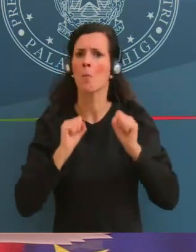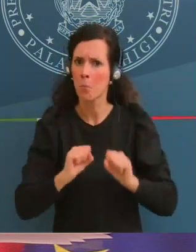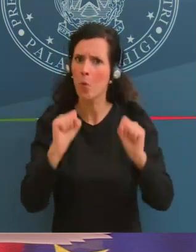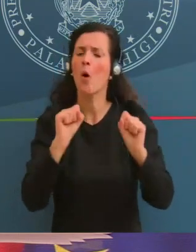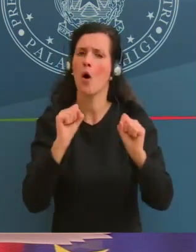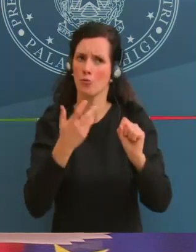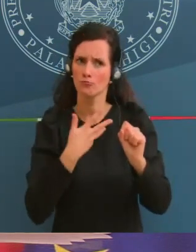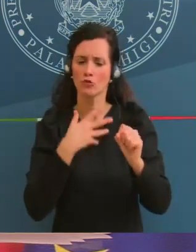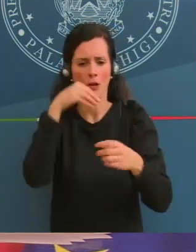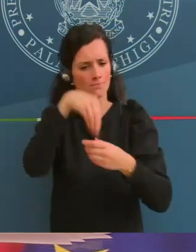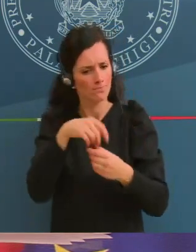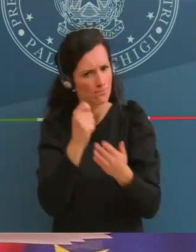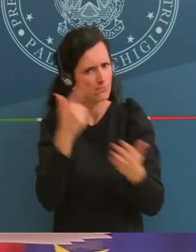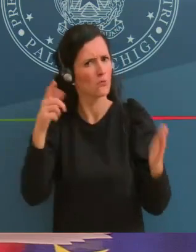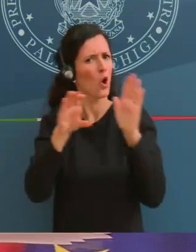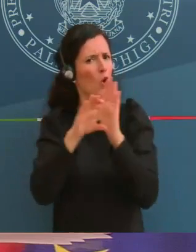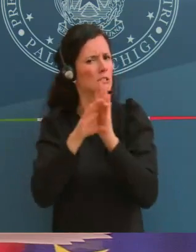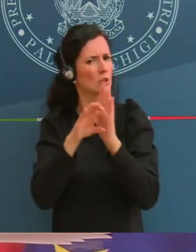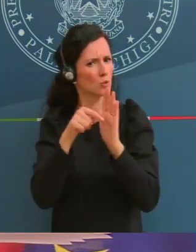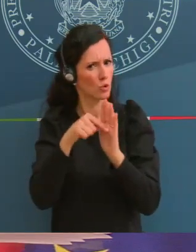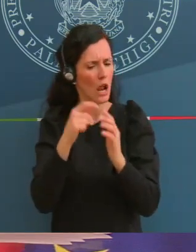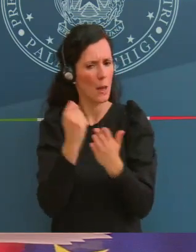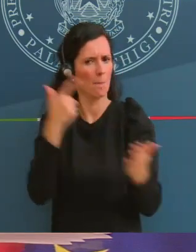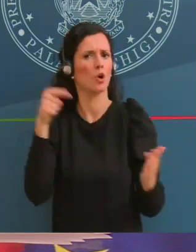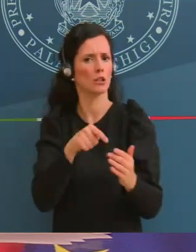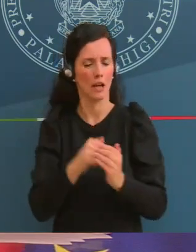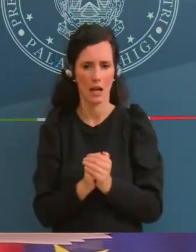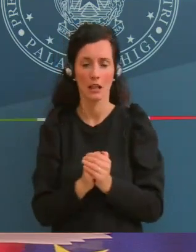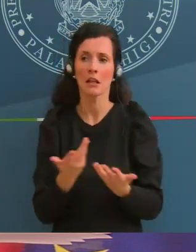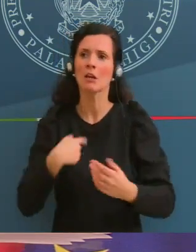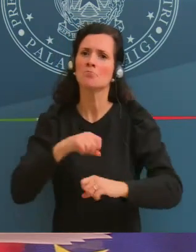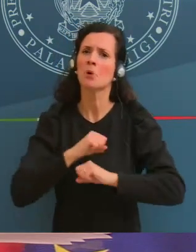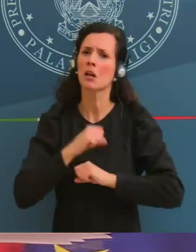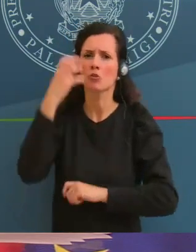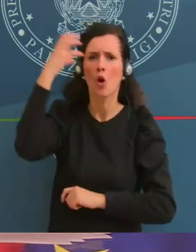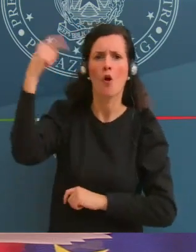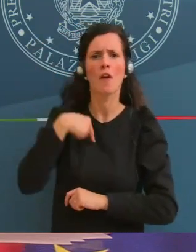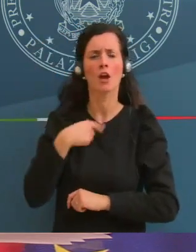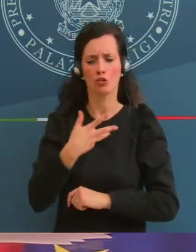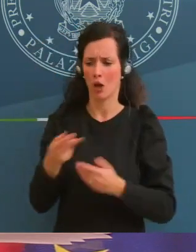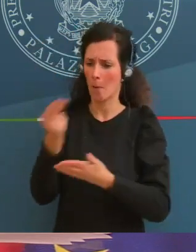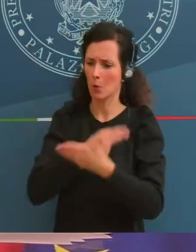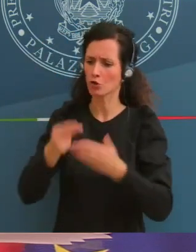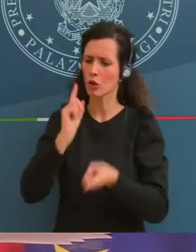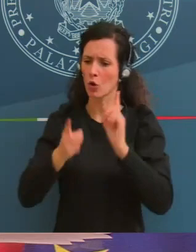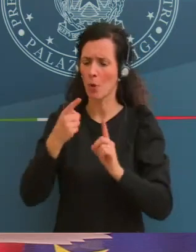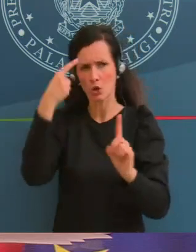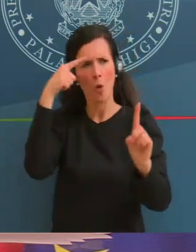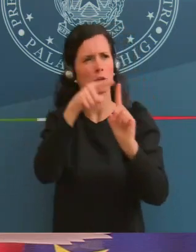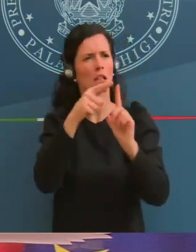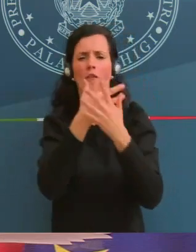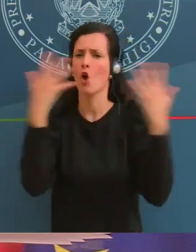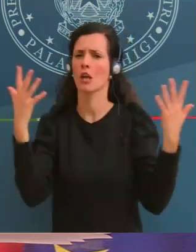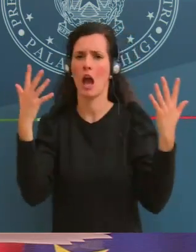e che deve avere esprimere anche la forza di riformare il giusto alcuni passaggi